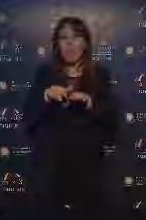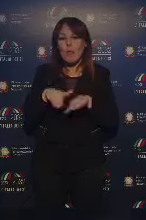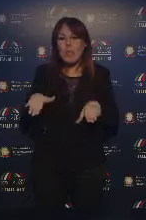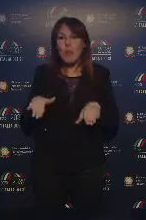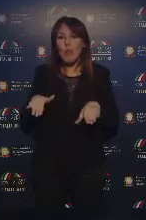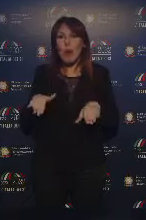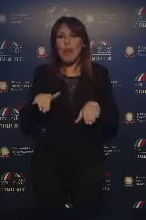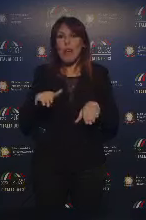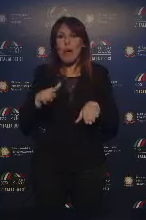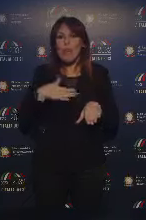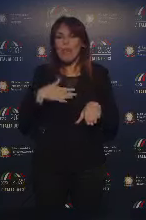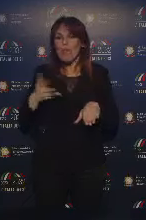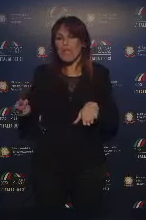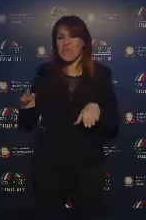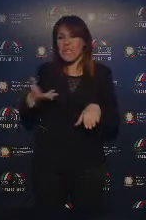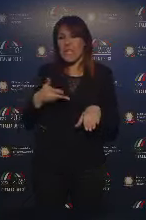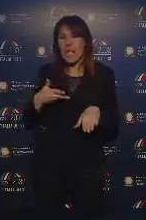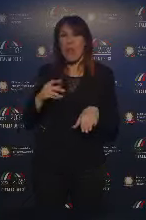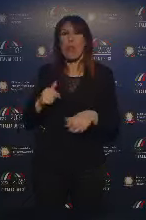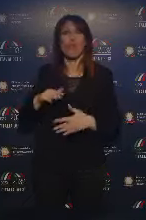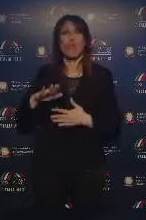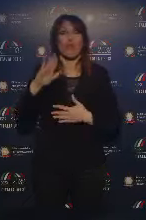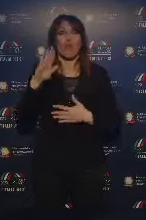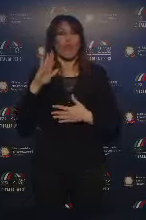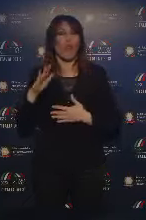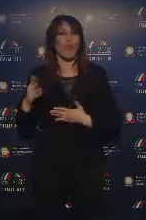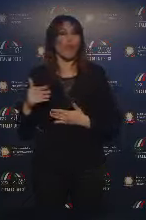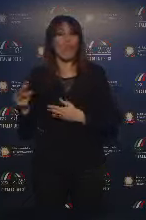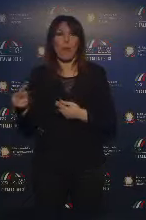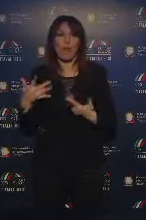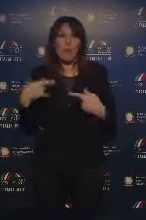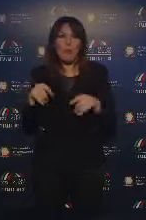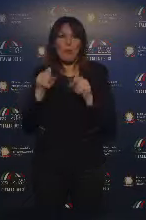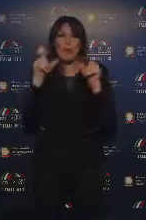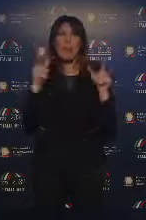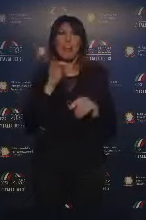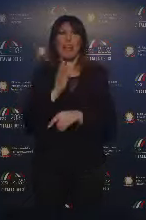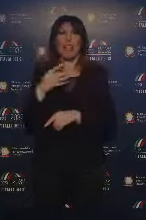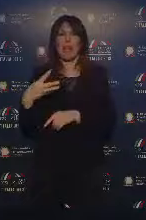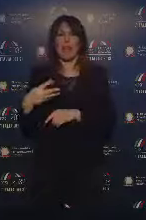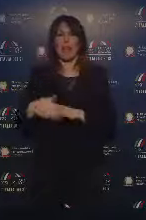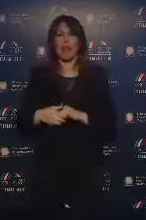portapia quando ho giurato e parlo della Ferrandina